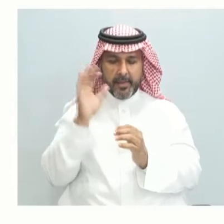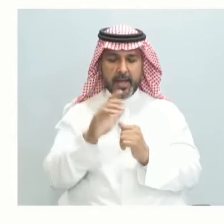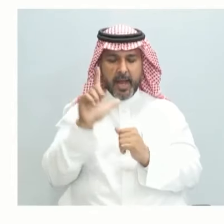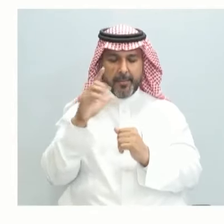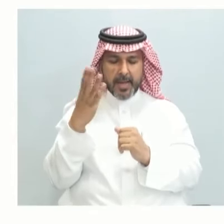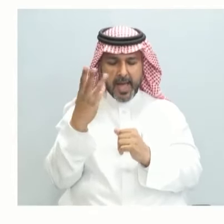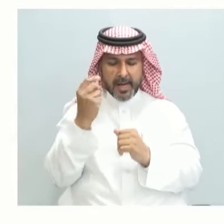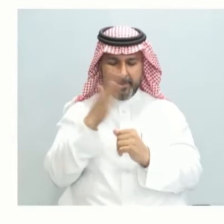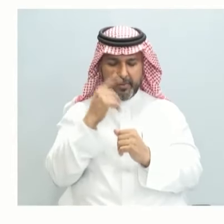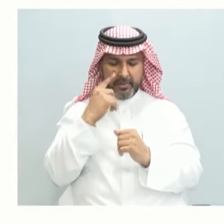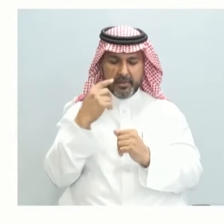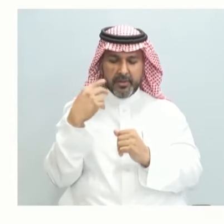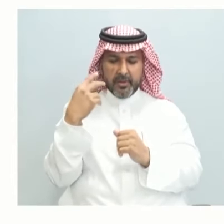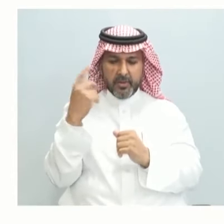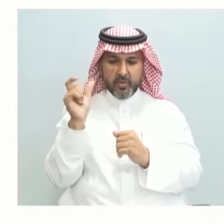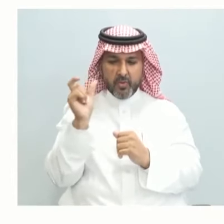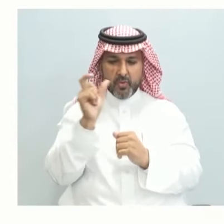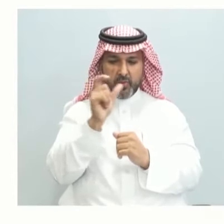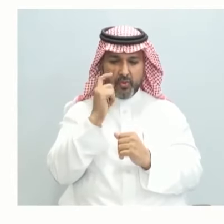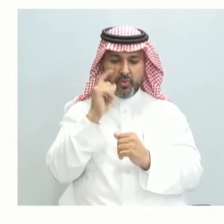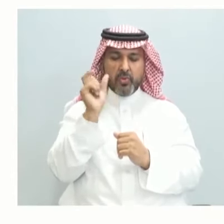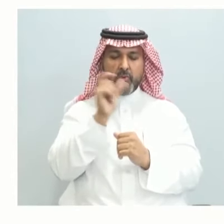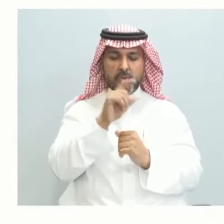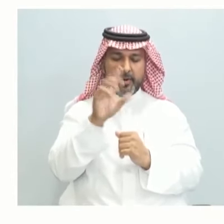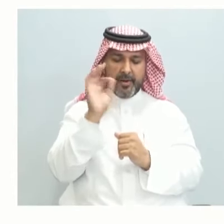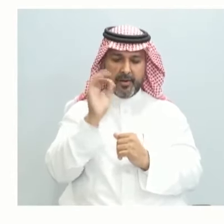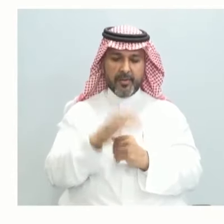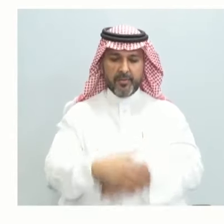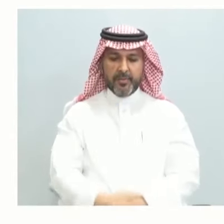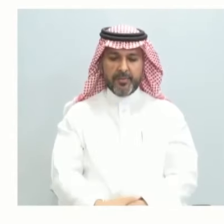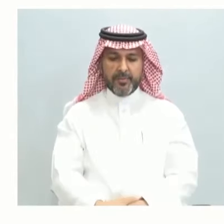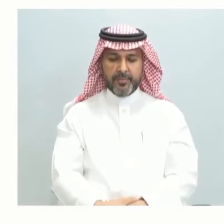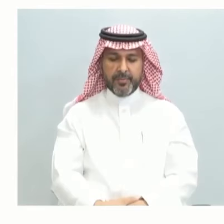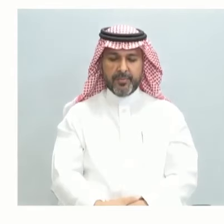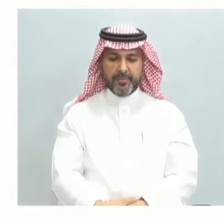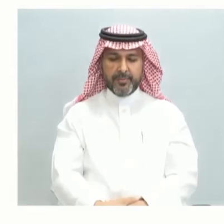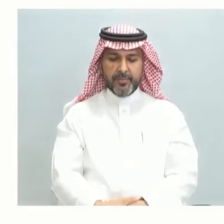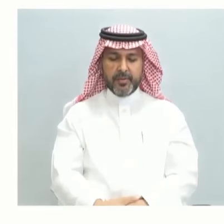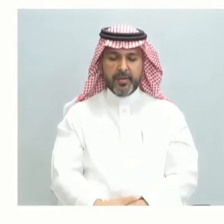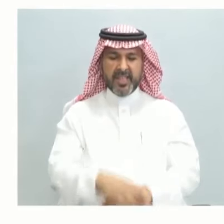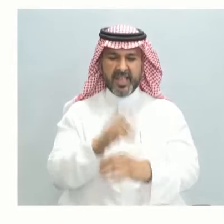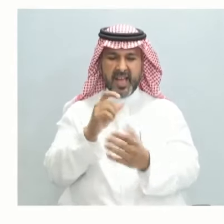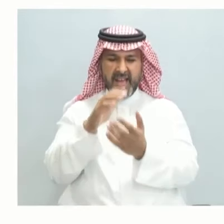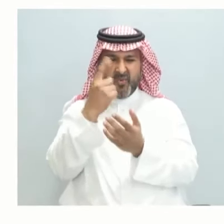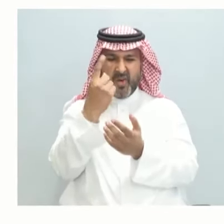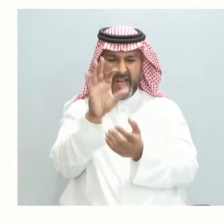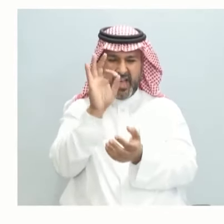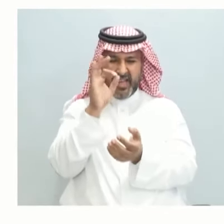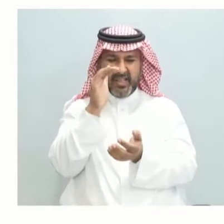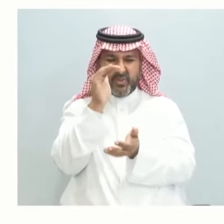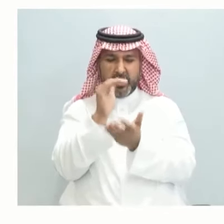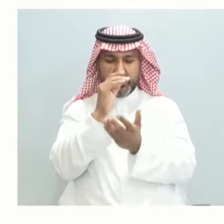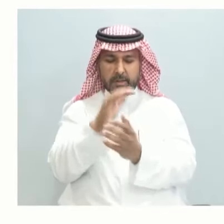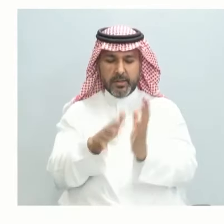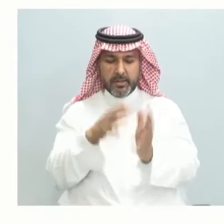لام واحد نون تربيع نون تربيع ونون واحد اذا نحتاج نون اس واحد اذا هذا هو القاسم